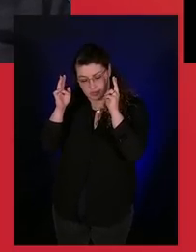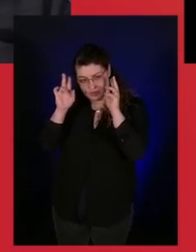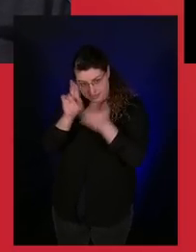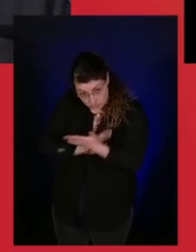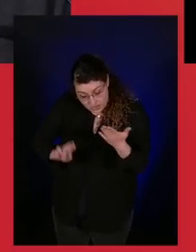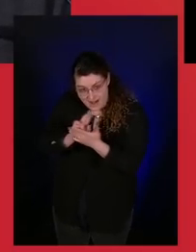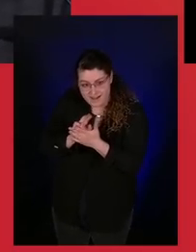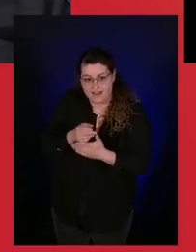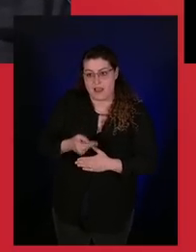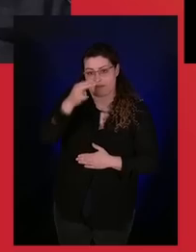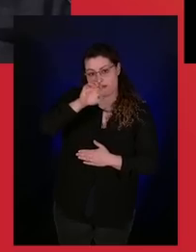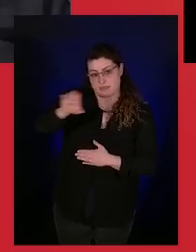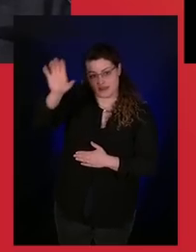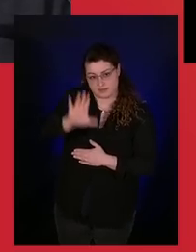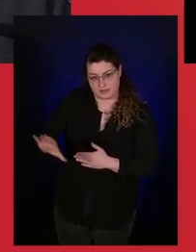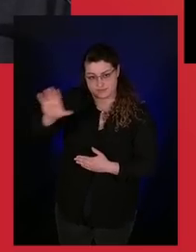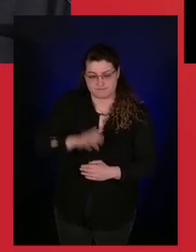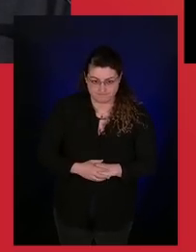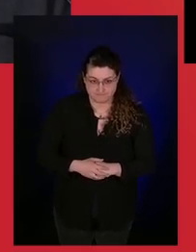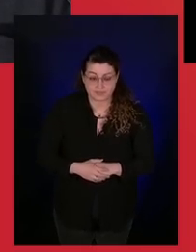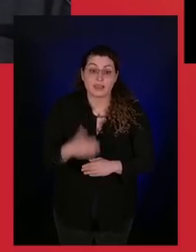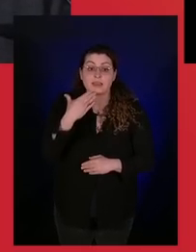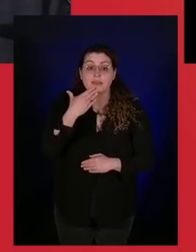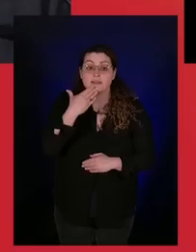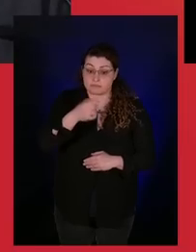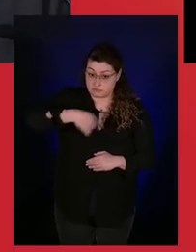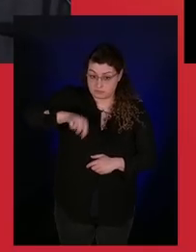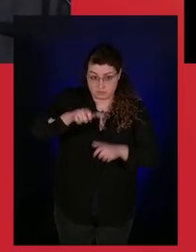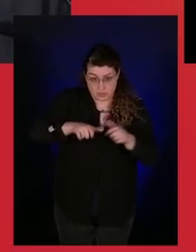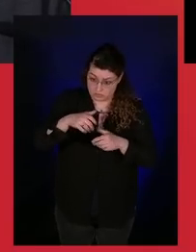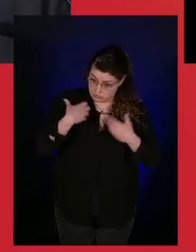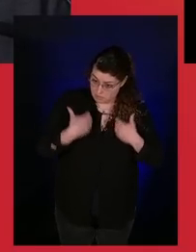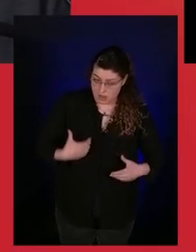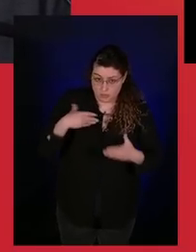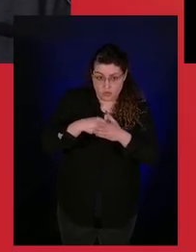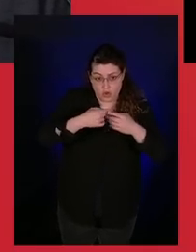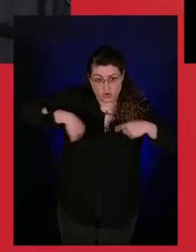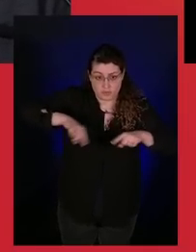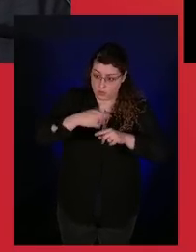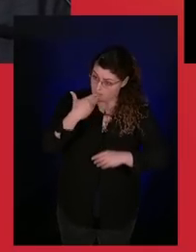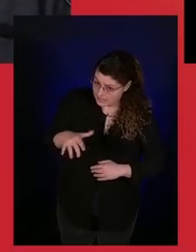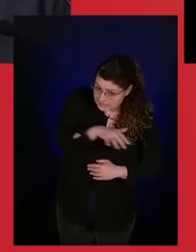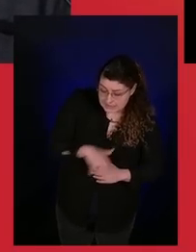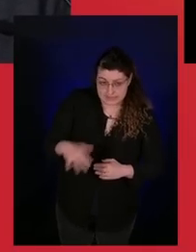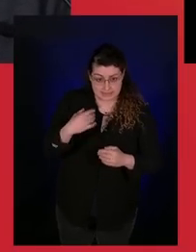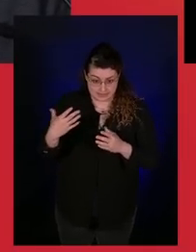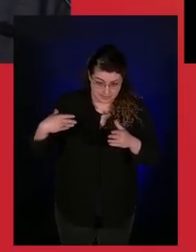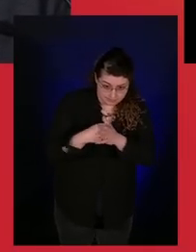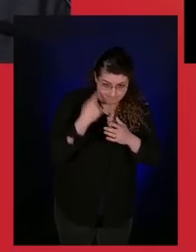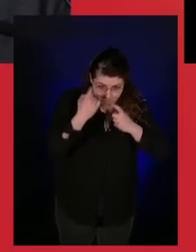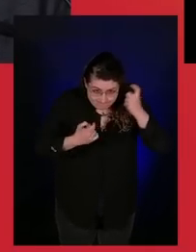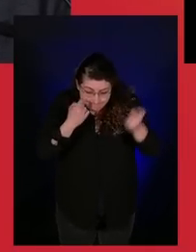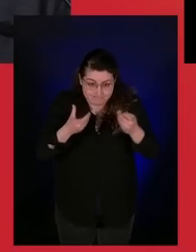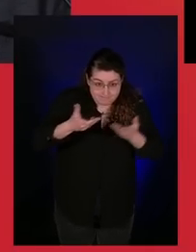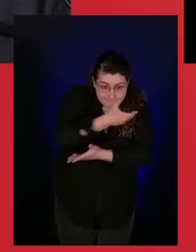Est. Membres de la commission que je remercie particulièrement pour leur participation à la réflexion, l'analyse